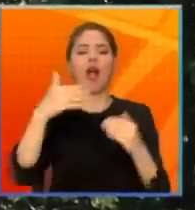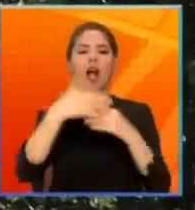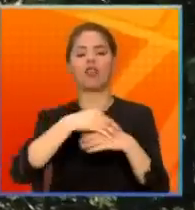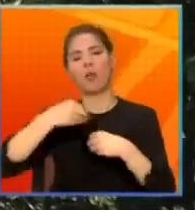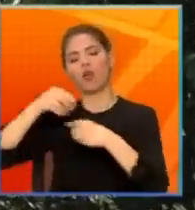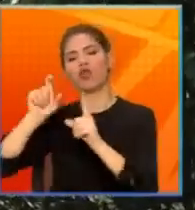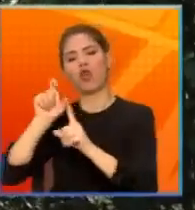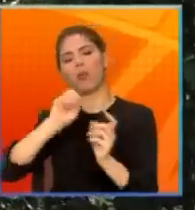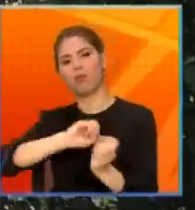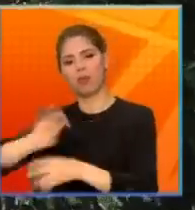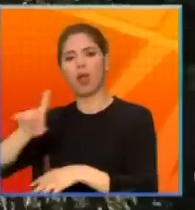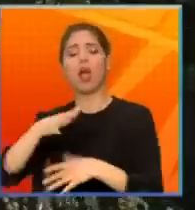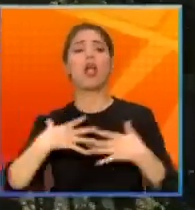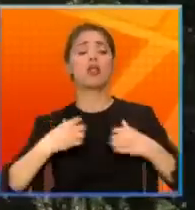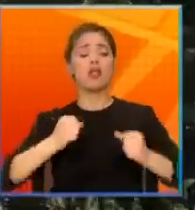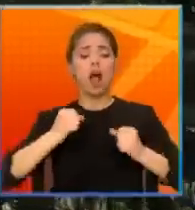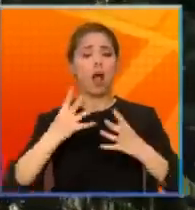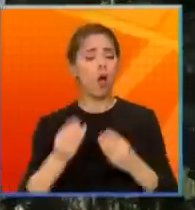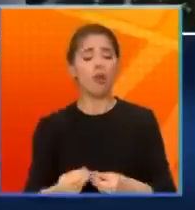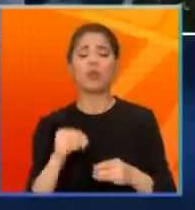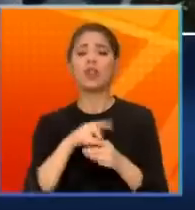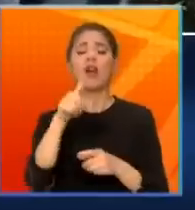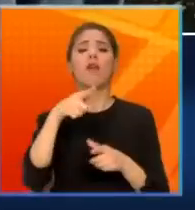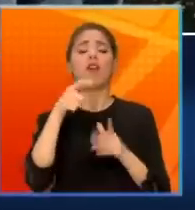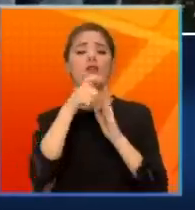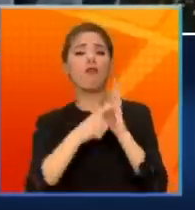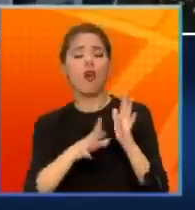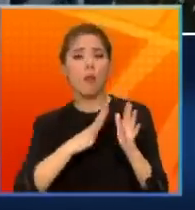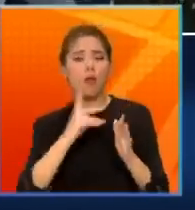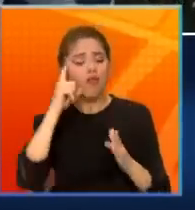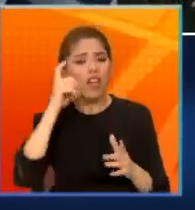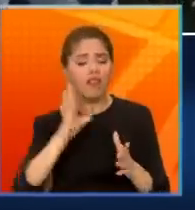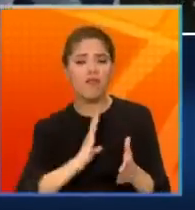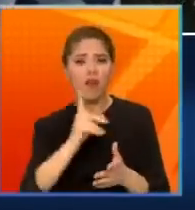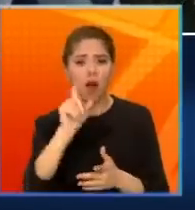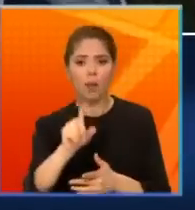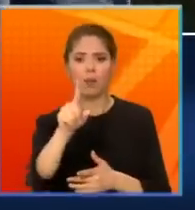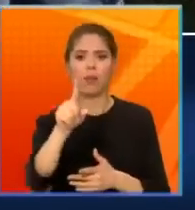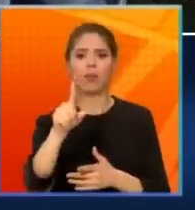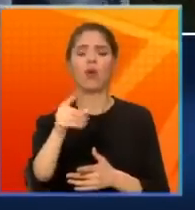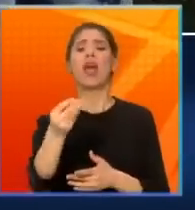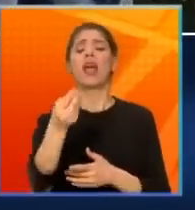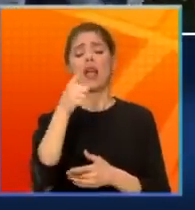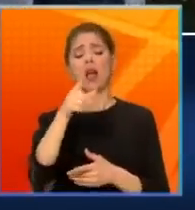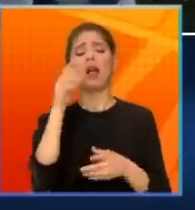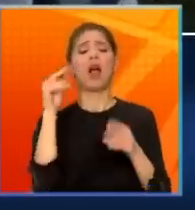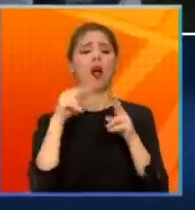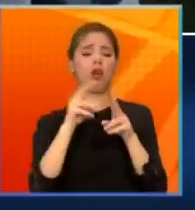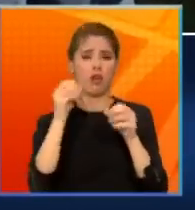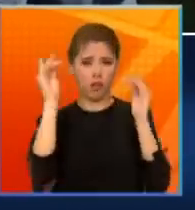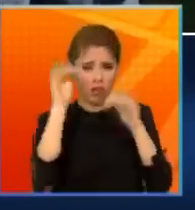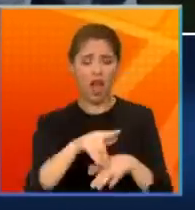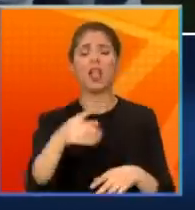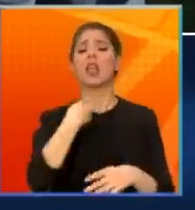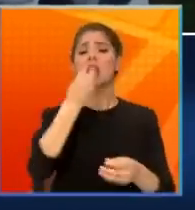Peki bağışıklığımızı güçlendirecek özel bir formülünüz var mı? Gelmiş hastalık kapıyı çalmış, bir şey yiyelim iyileşelim, böyle bir şey yok.